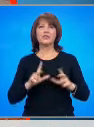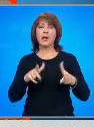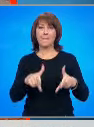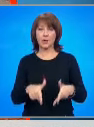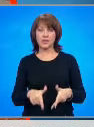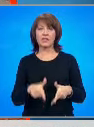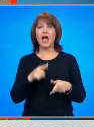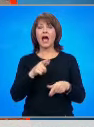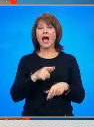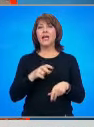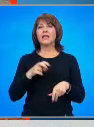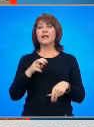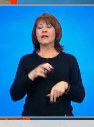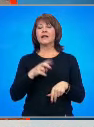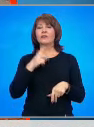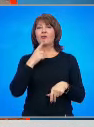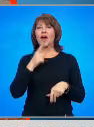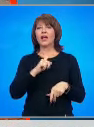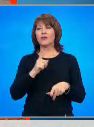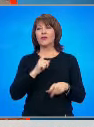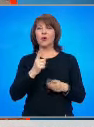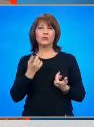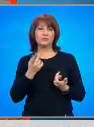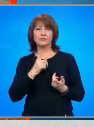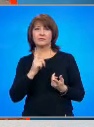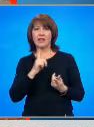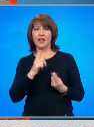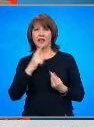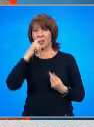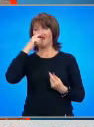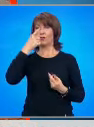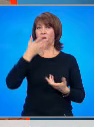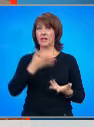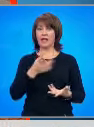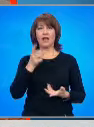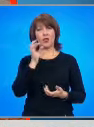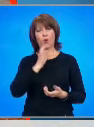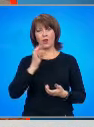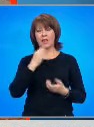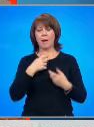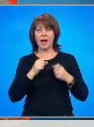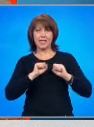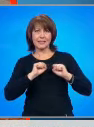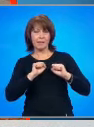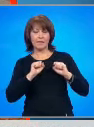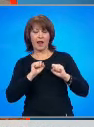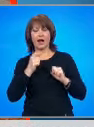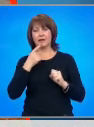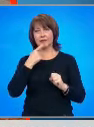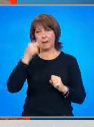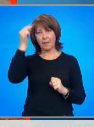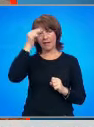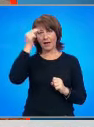версии като опит за слепоставяне на България и заяви, че няма пряка заплаха за въвличането на страната ни във военен